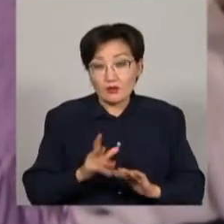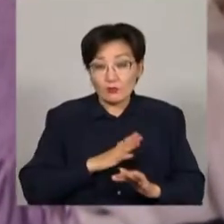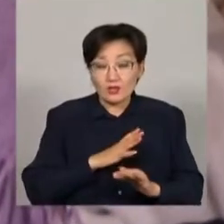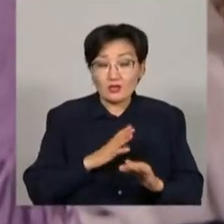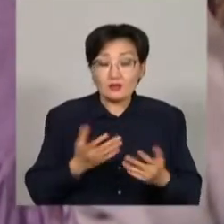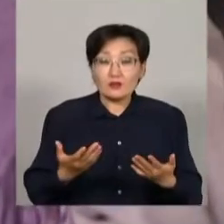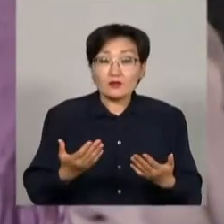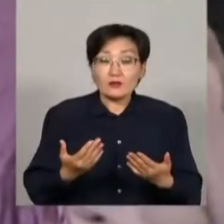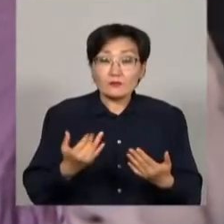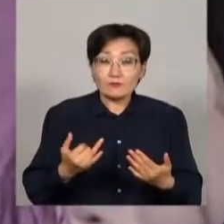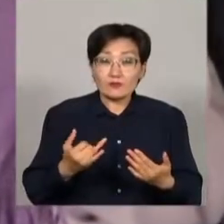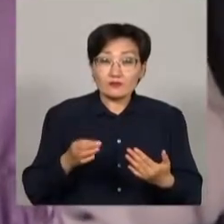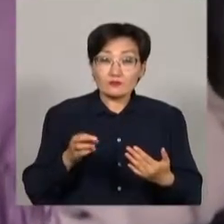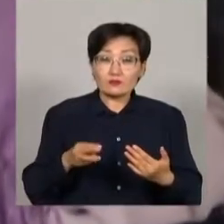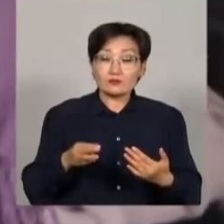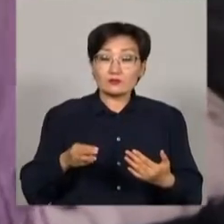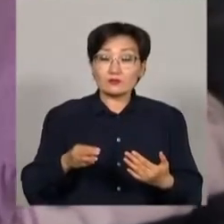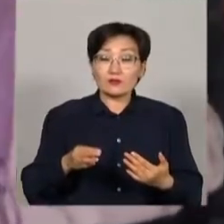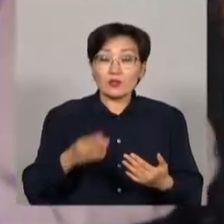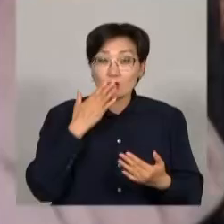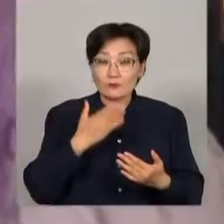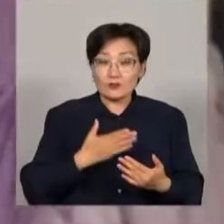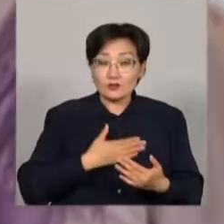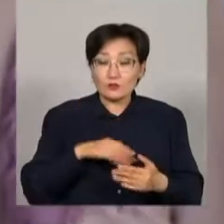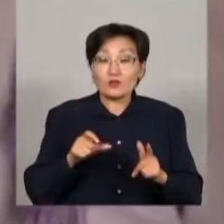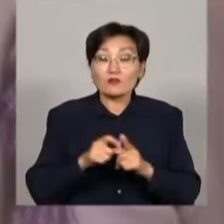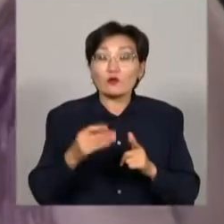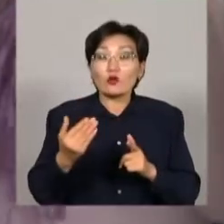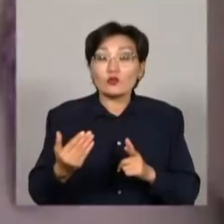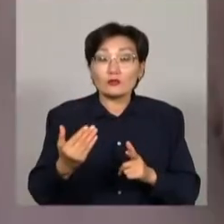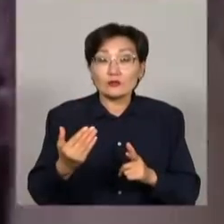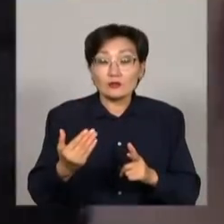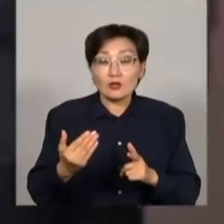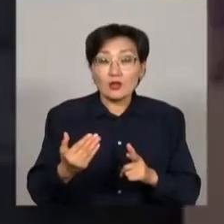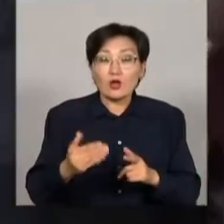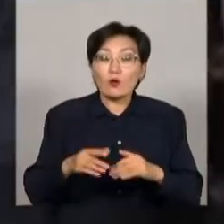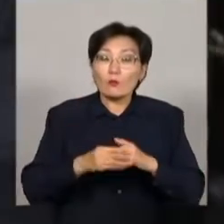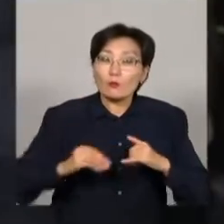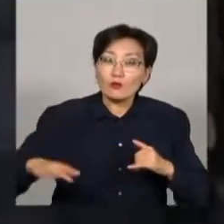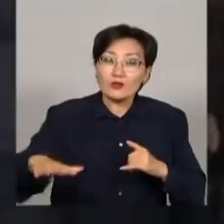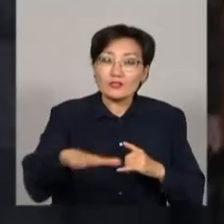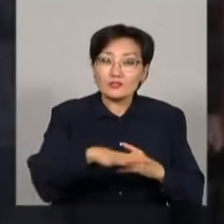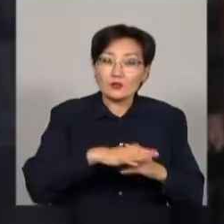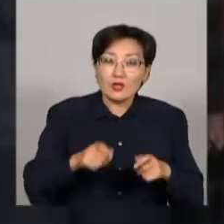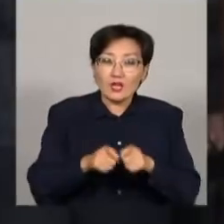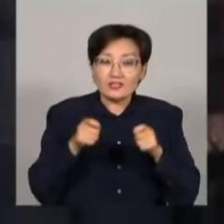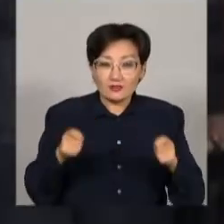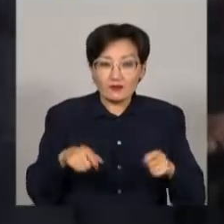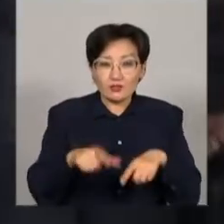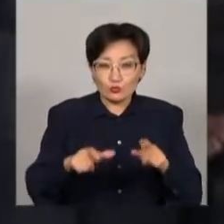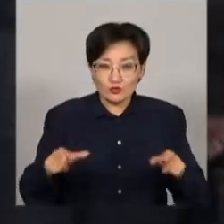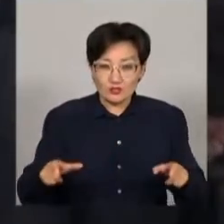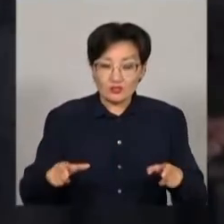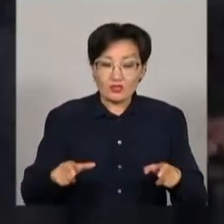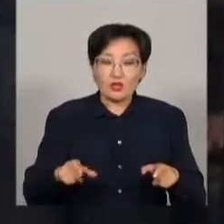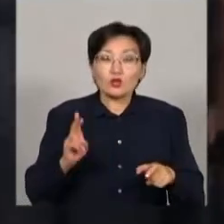Вот. И вот любимое слово его, это поле открывает людей.